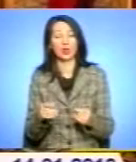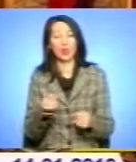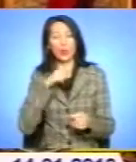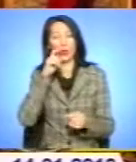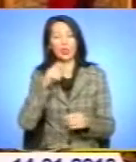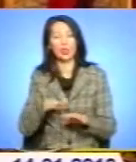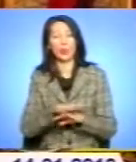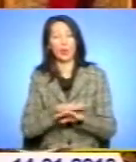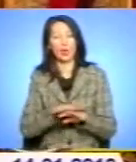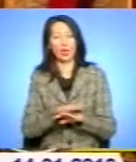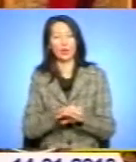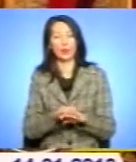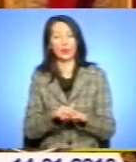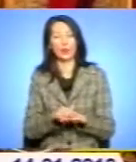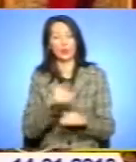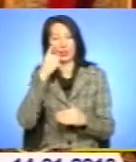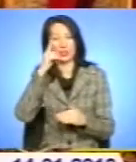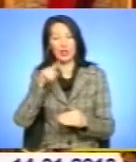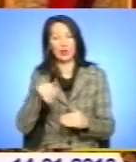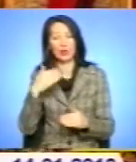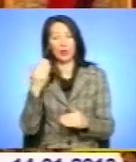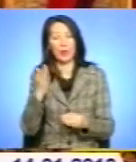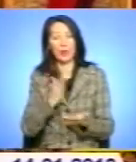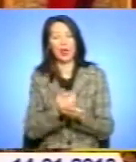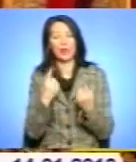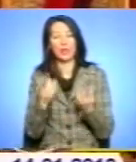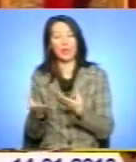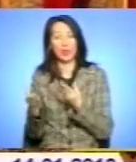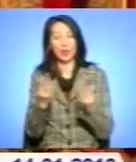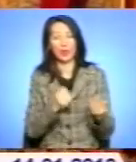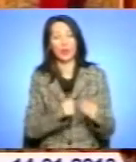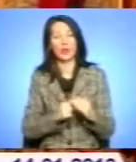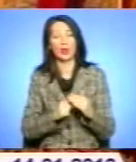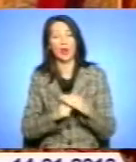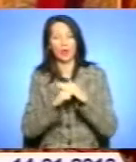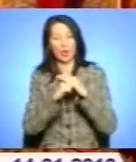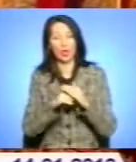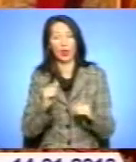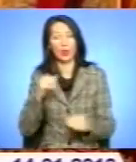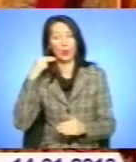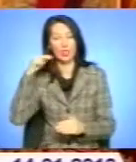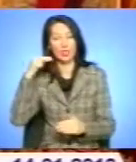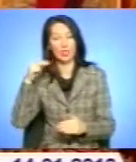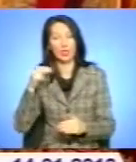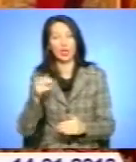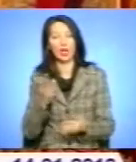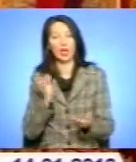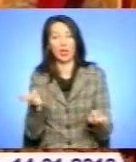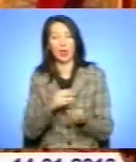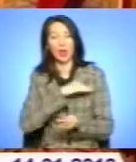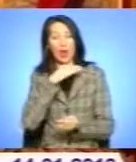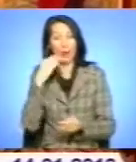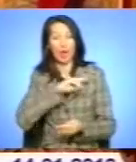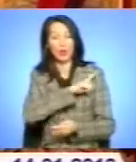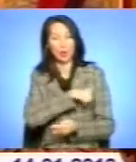дихчину, знаємо, що ви маєте великий вплив авторитету президента. Ви робите багато зусиль і коштів